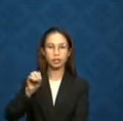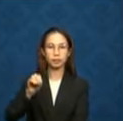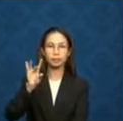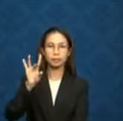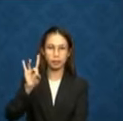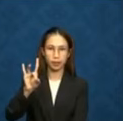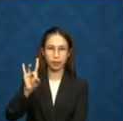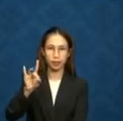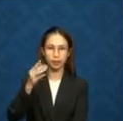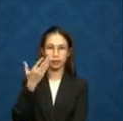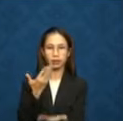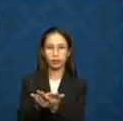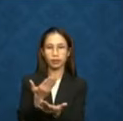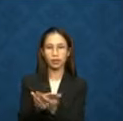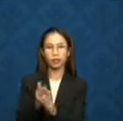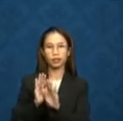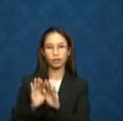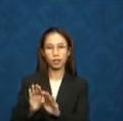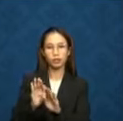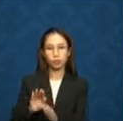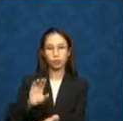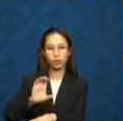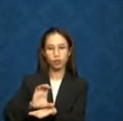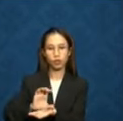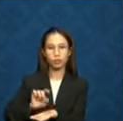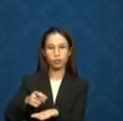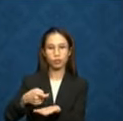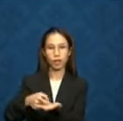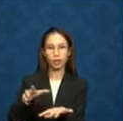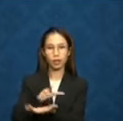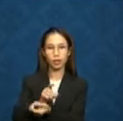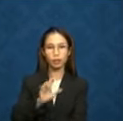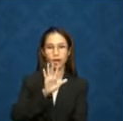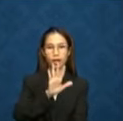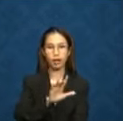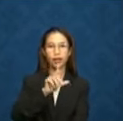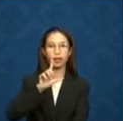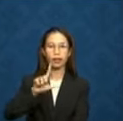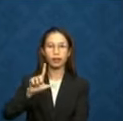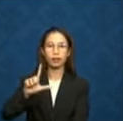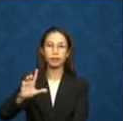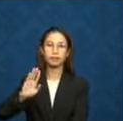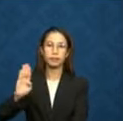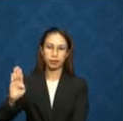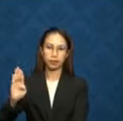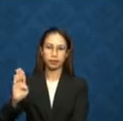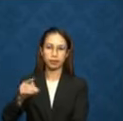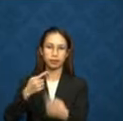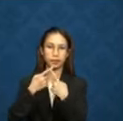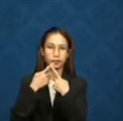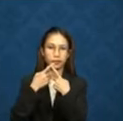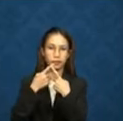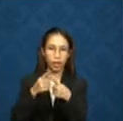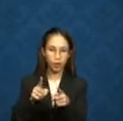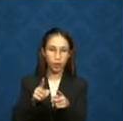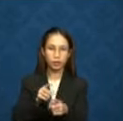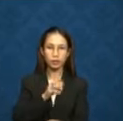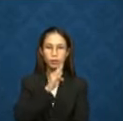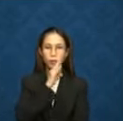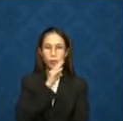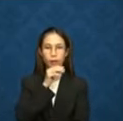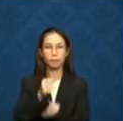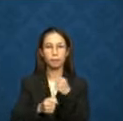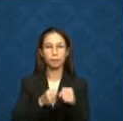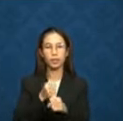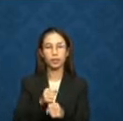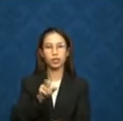เราจะมีเงินสะสมในกองทุนประมาณ 5 ลานล้านบาทแต่หลงจากนั้นไปเมื่อถึงพ